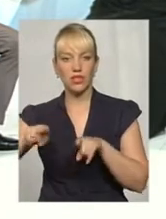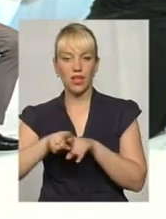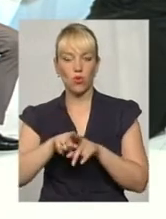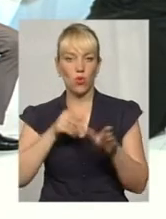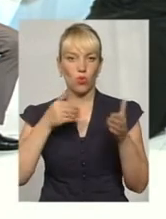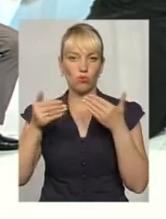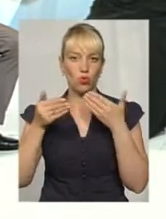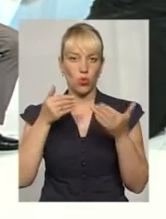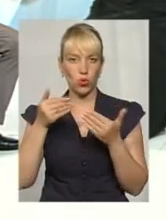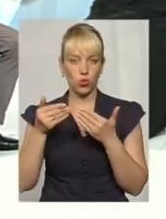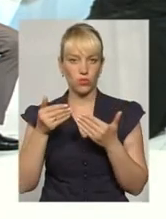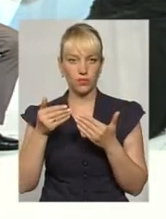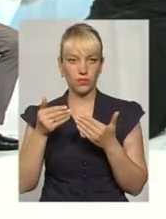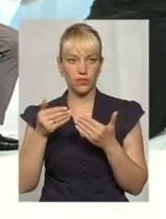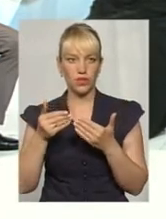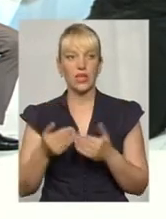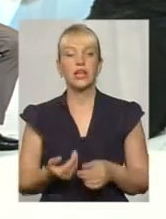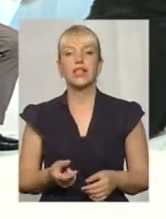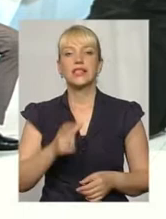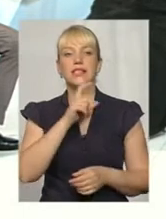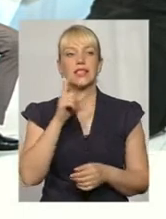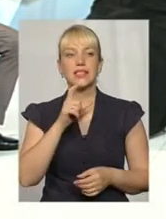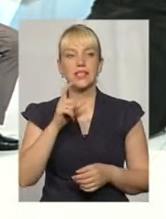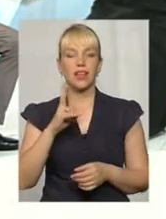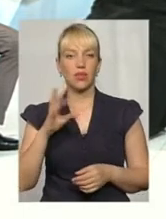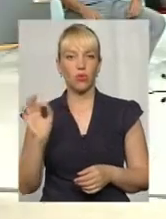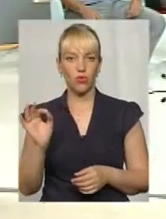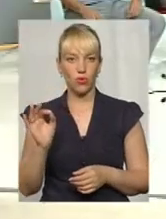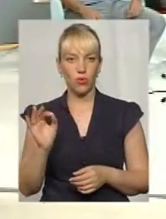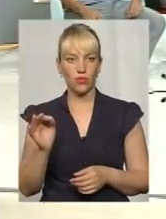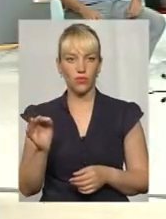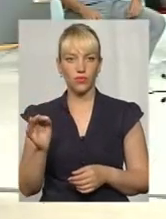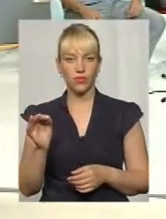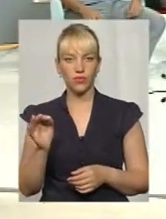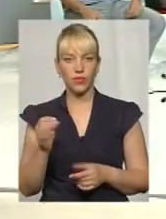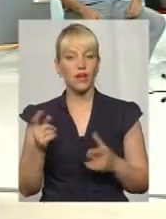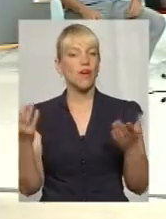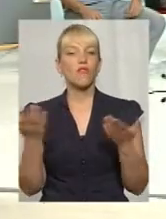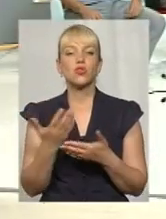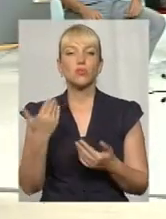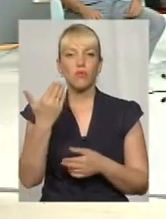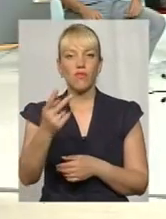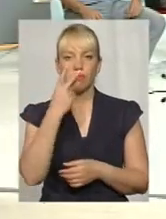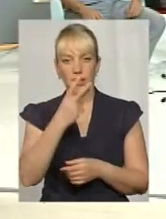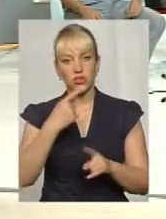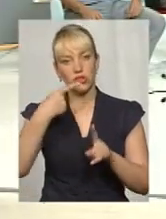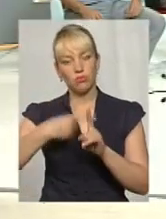підходу, от зовнішнє, ну, скажімо так, незалежне оцінення, в чому ви бачите